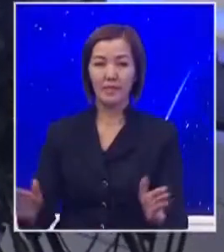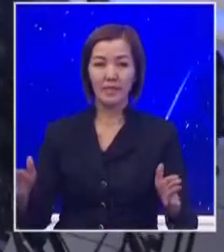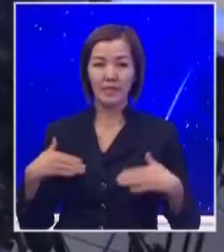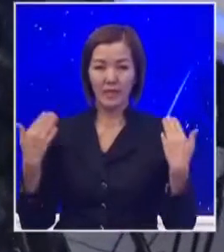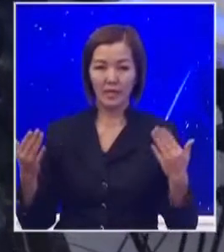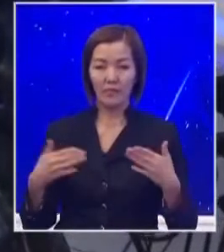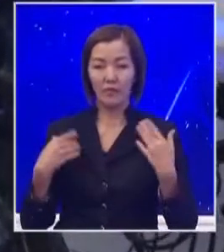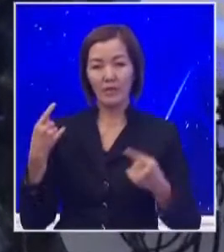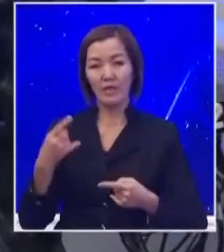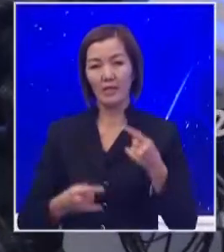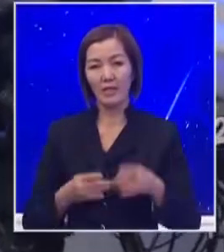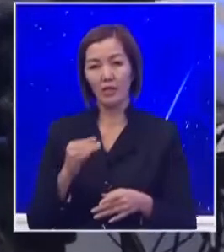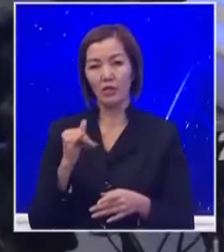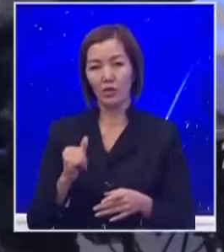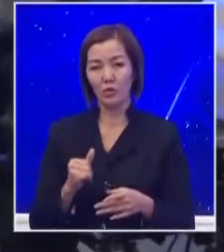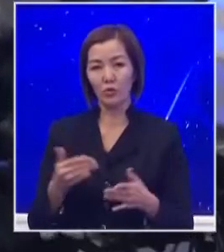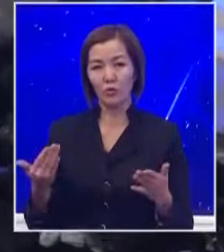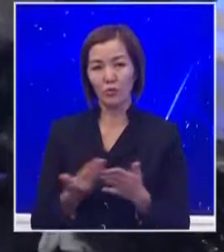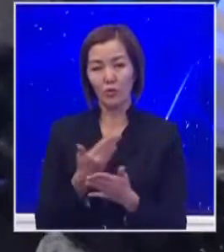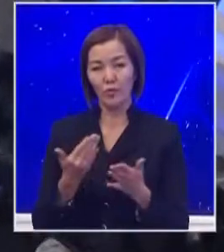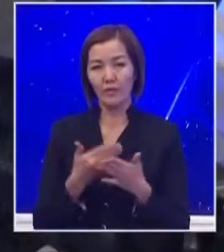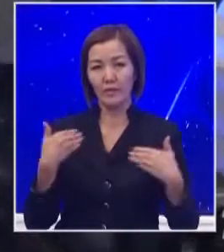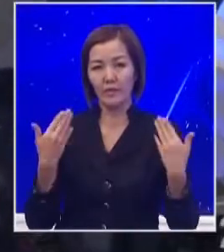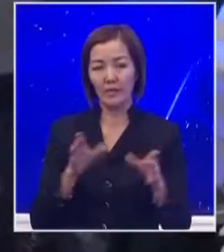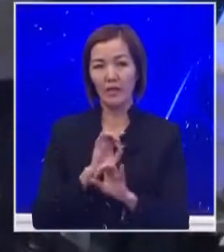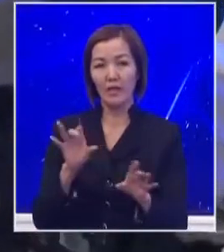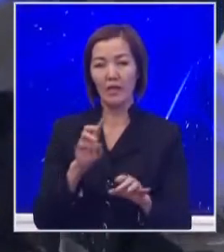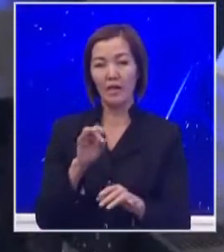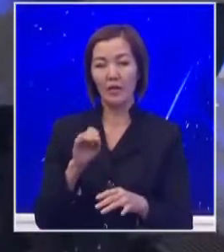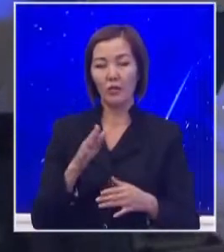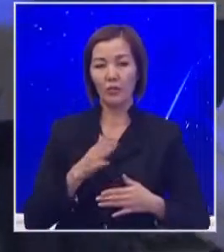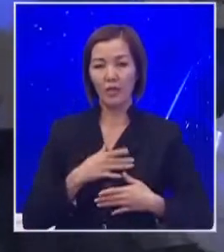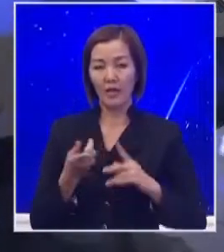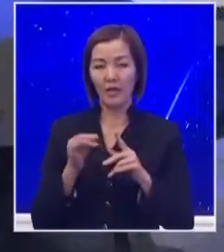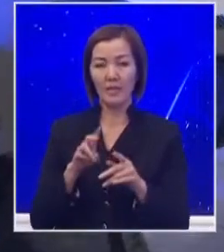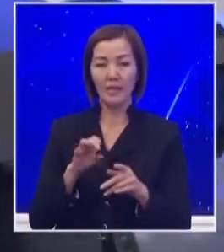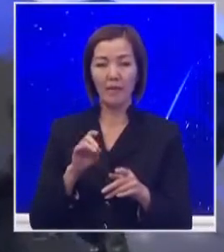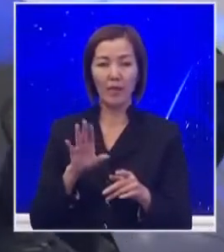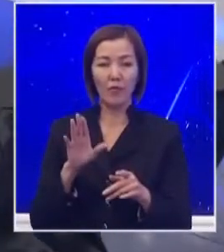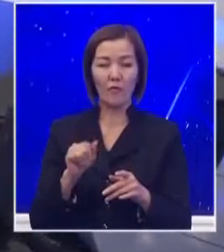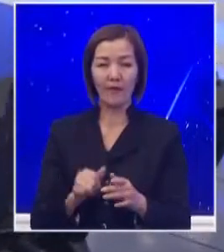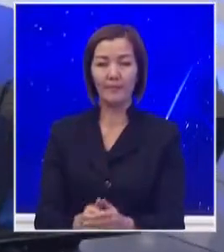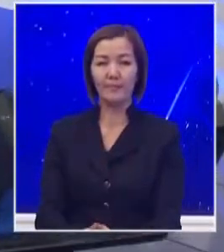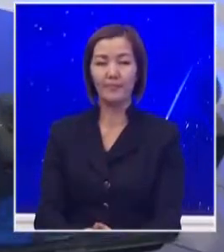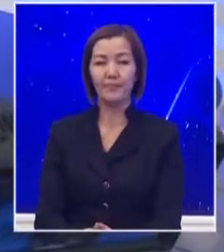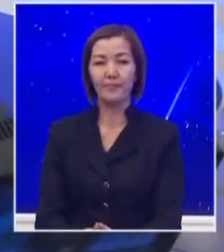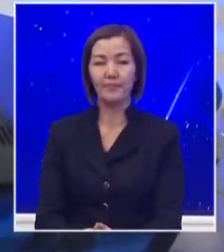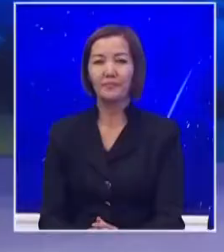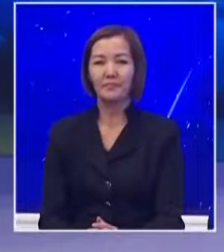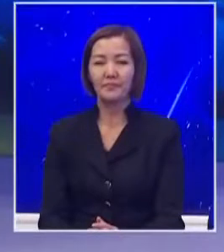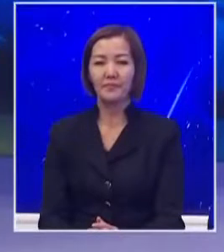Здравствуйте, на телеканале ЖТСУ. Время новостей. В студии прямого эфира Антон Хатиновский. Ну а сурдоперевод осуществляет моя коллега Айгуль Стамбекова.